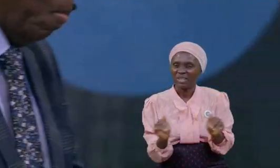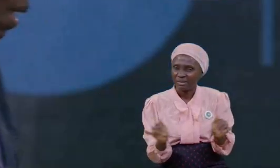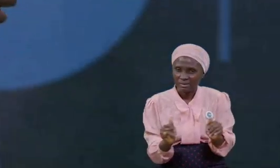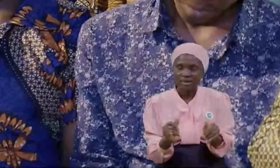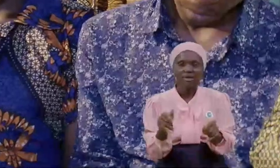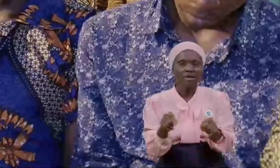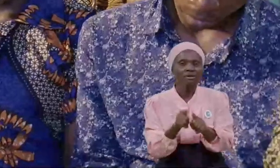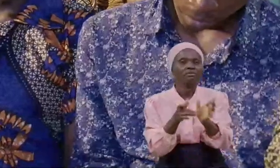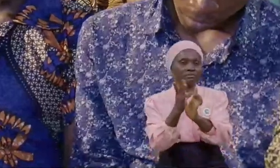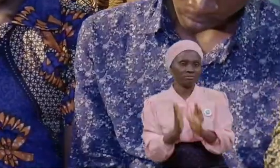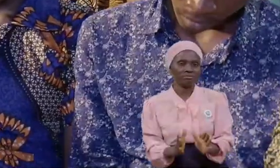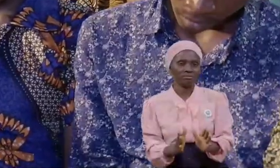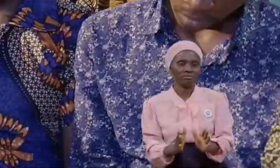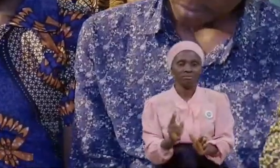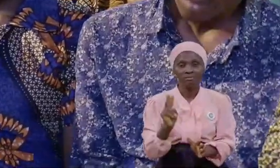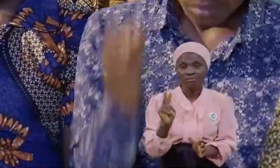Timothée 4,